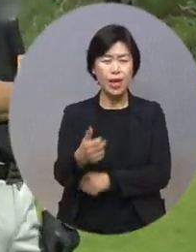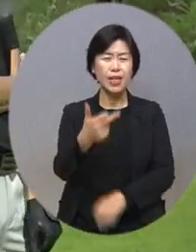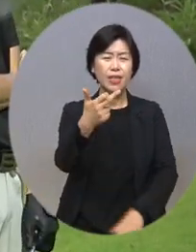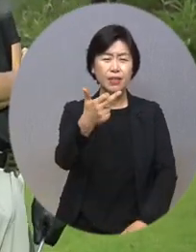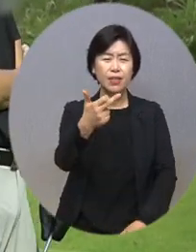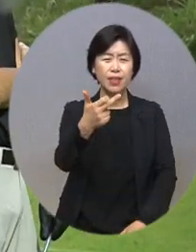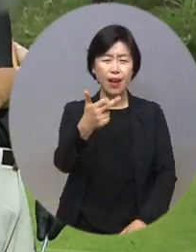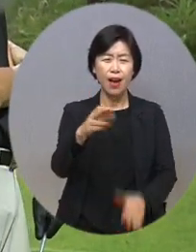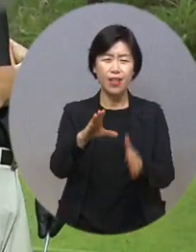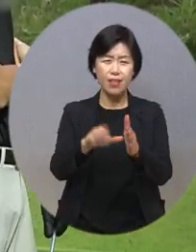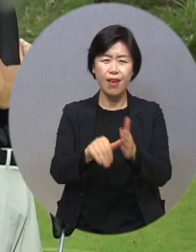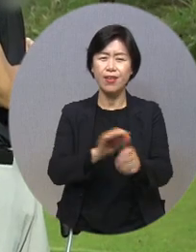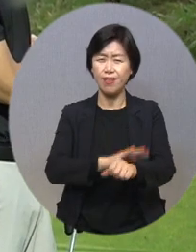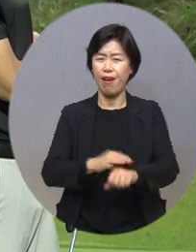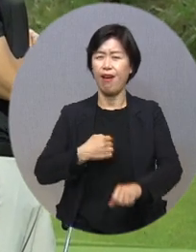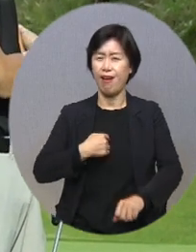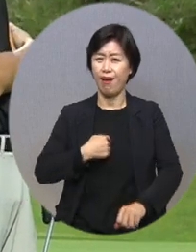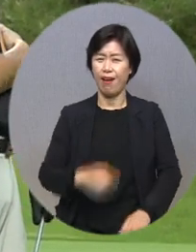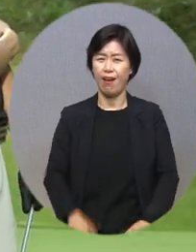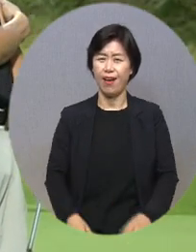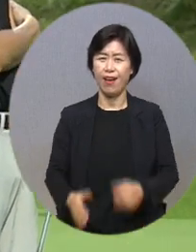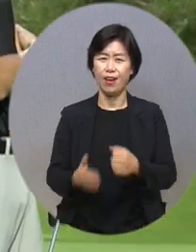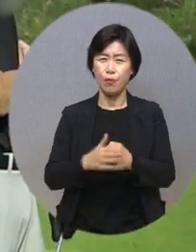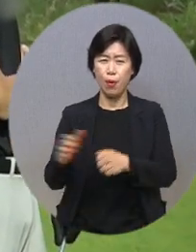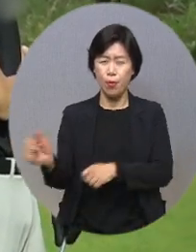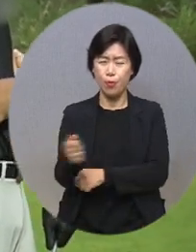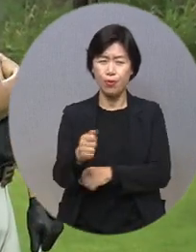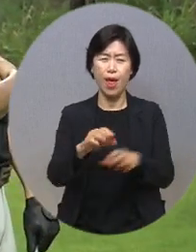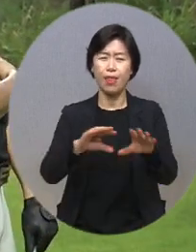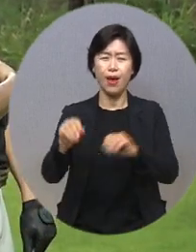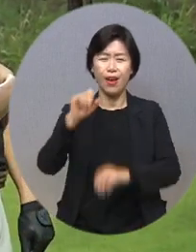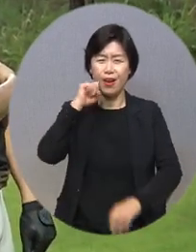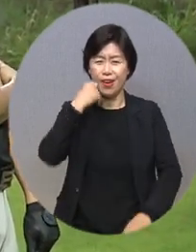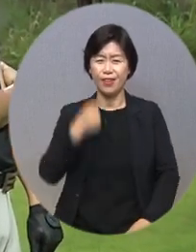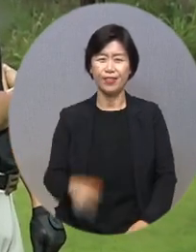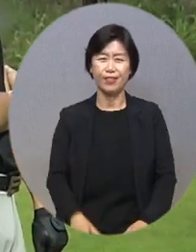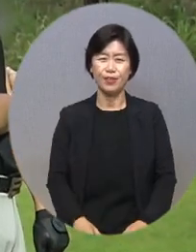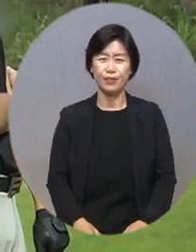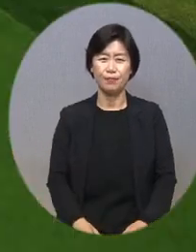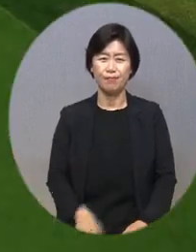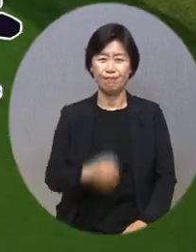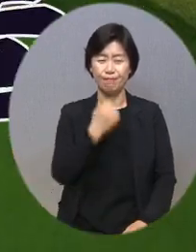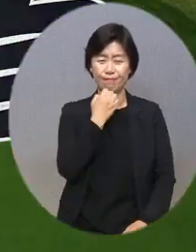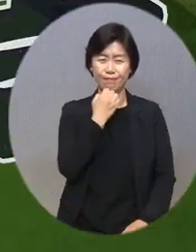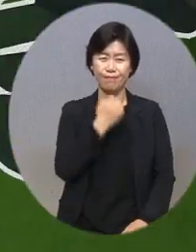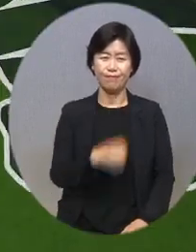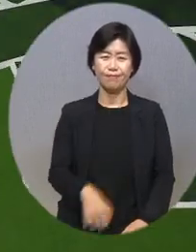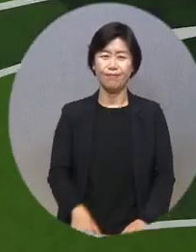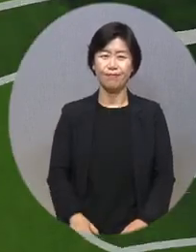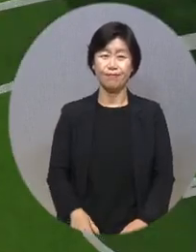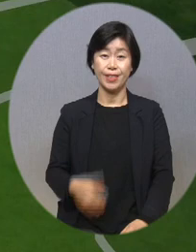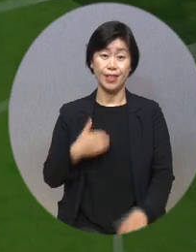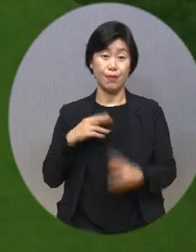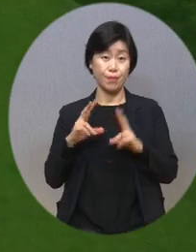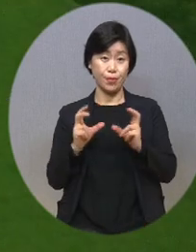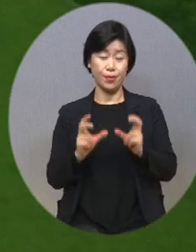우와. 그래서 골프를 못 끊는 거. 아 진짜 왜 이렇게 웃겨. 내 볼.